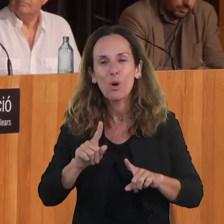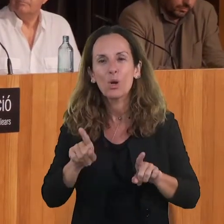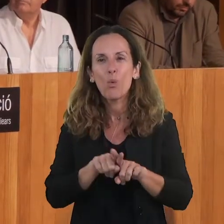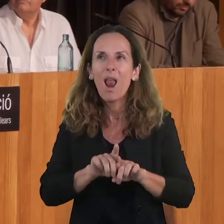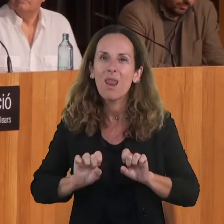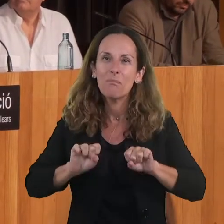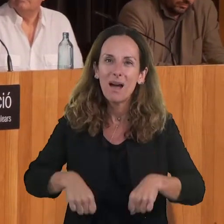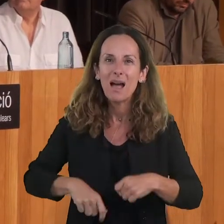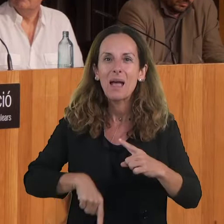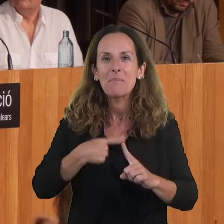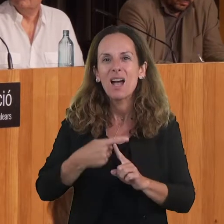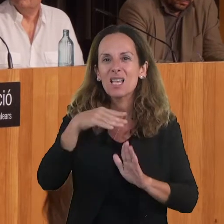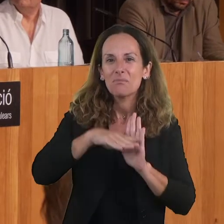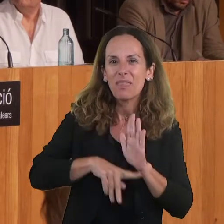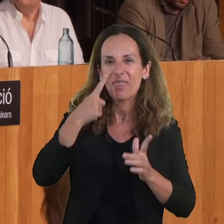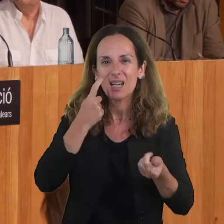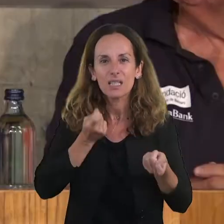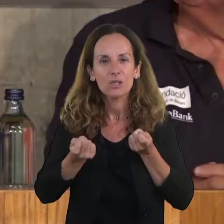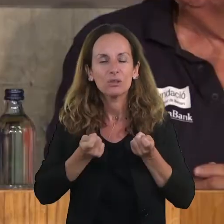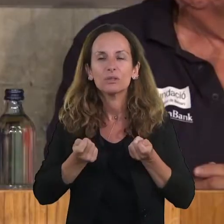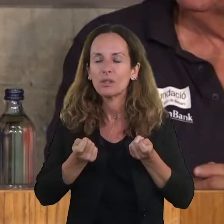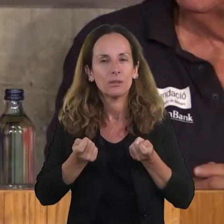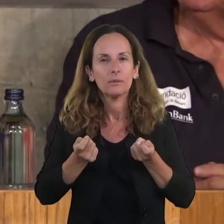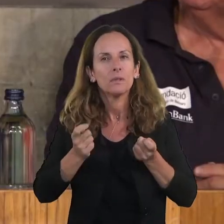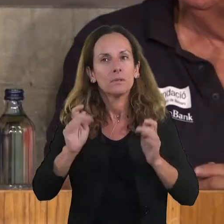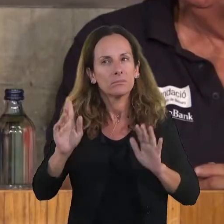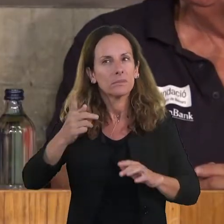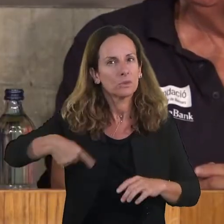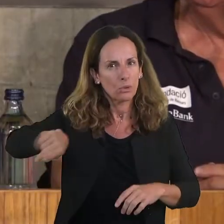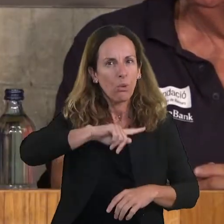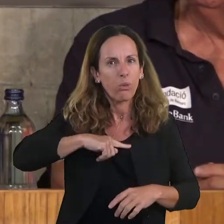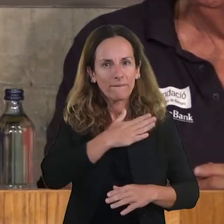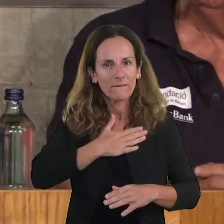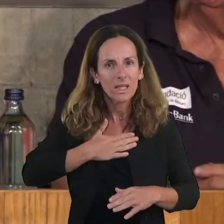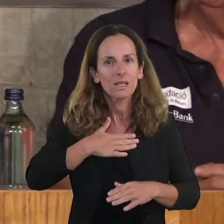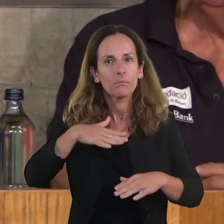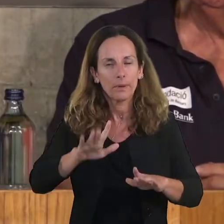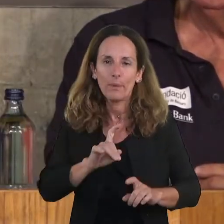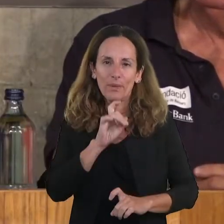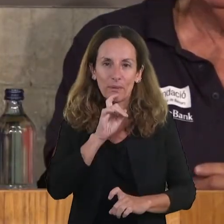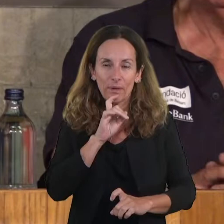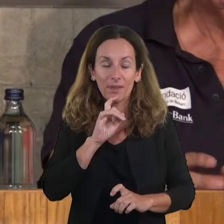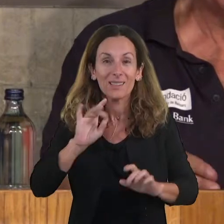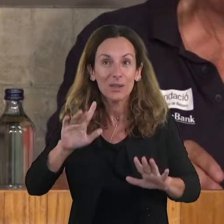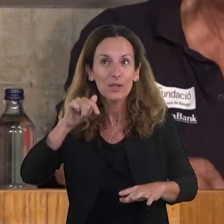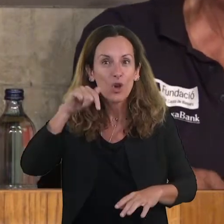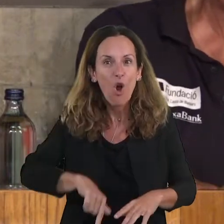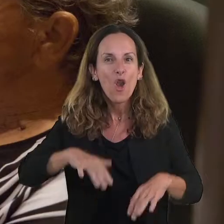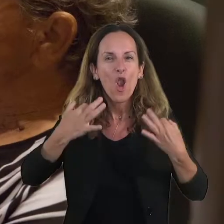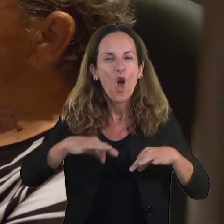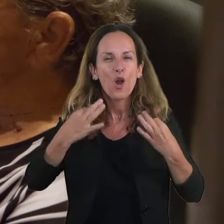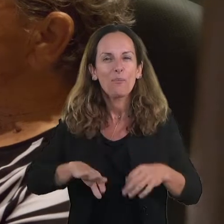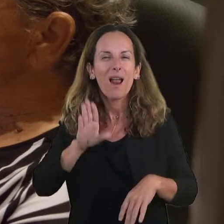qualque manera, tot i que se va fer i se va, la perseverança hi era, però la dificultat també hi era. Per tant, jo crec que el primer que avui hem de celebrar és aquesta tornada a